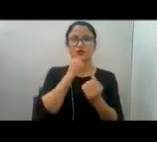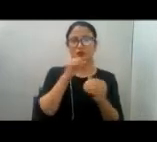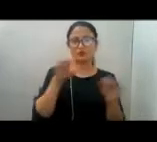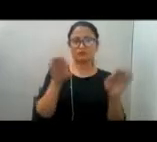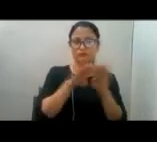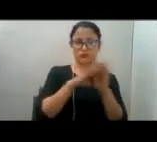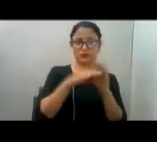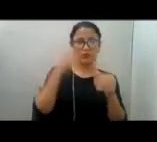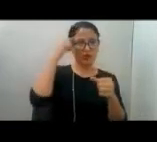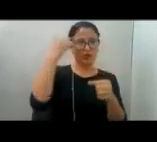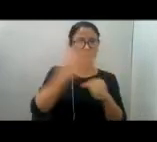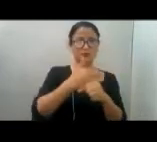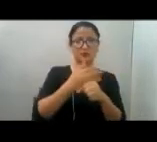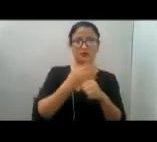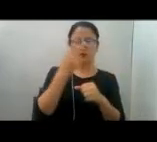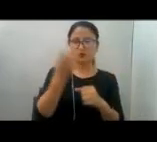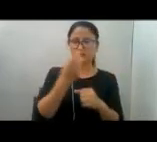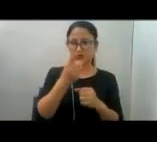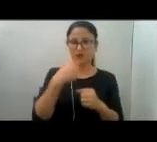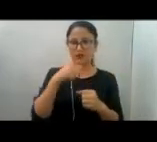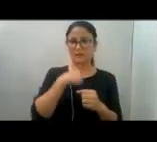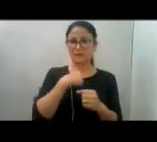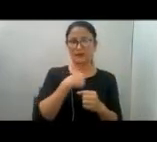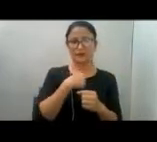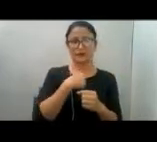चाहिँ टार्गेट गरेर हेर्न खोजेका थियौँ हामीले